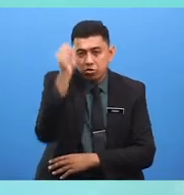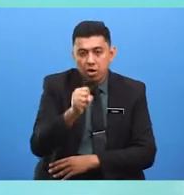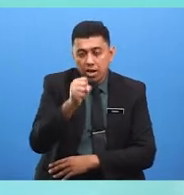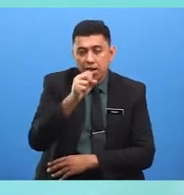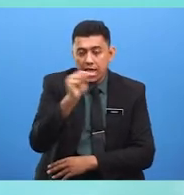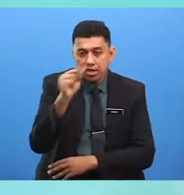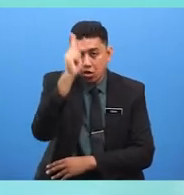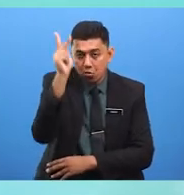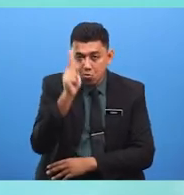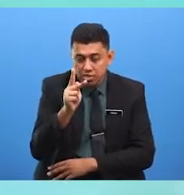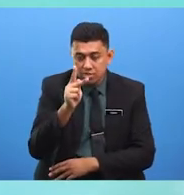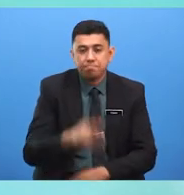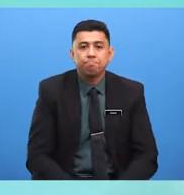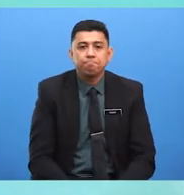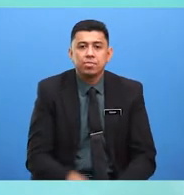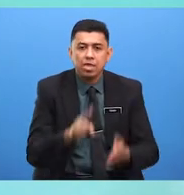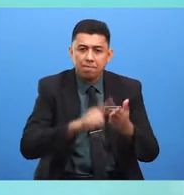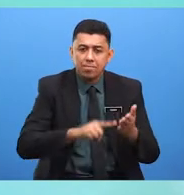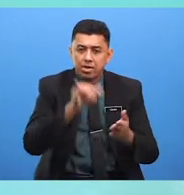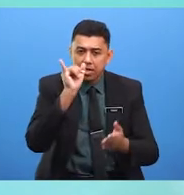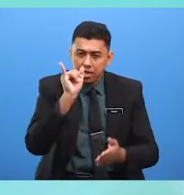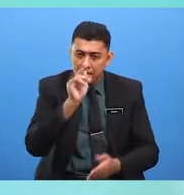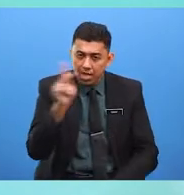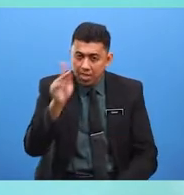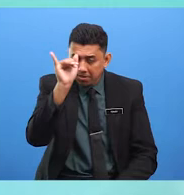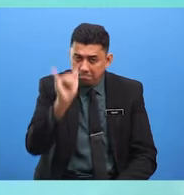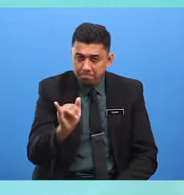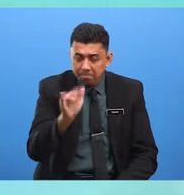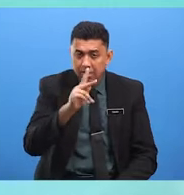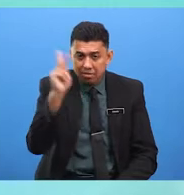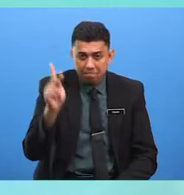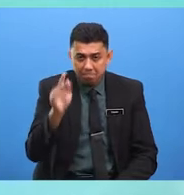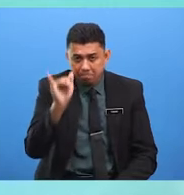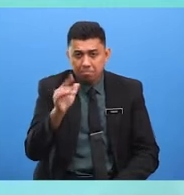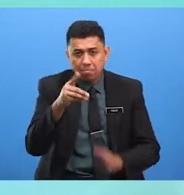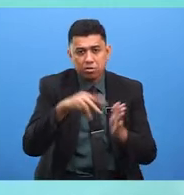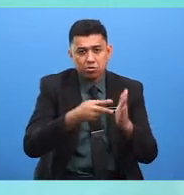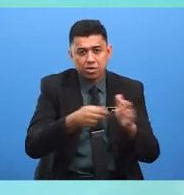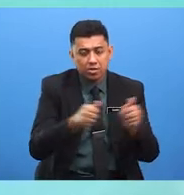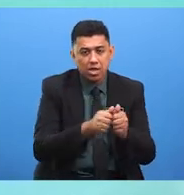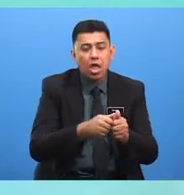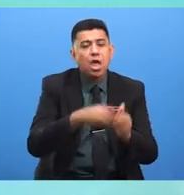soalnya pertama apakah yang dimaksudkan dengan dasar keuangan